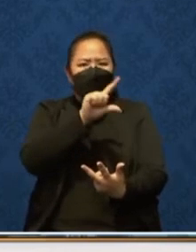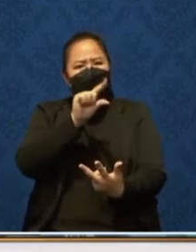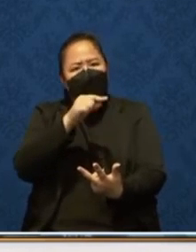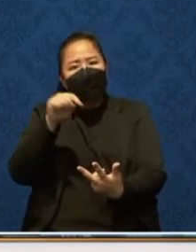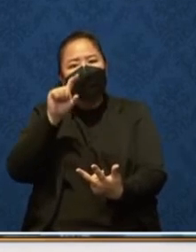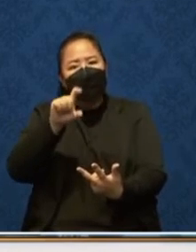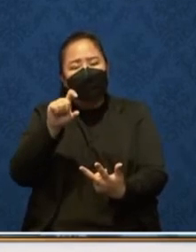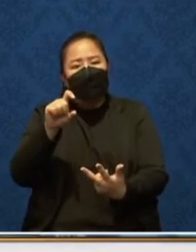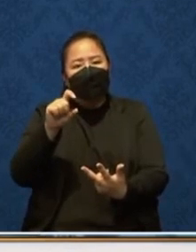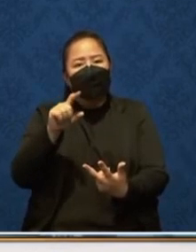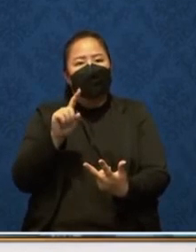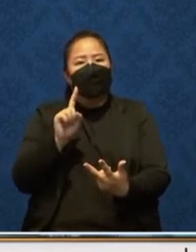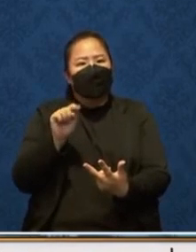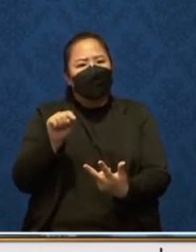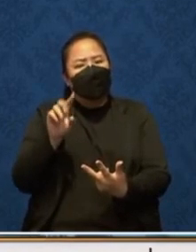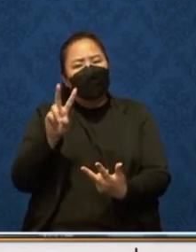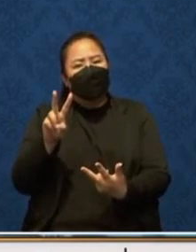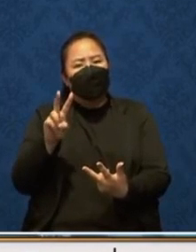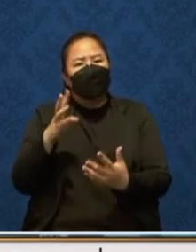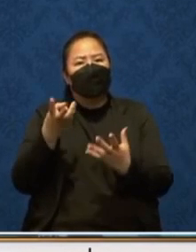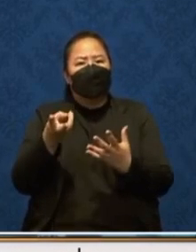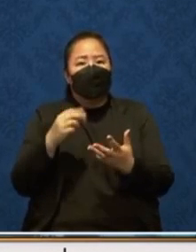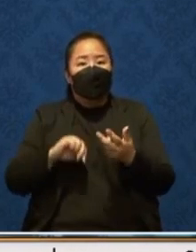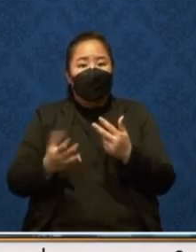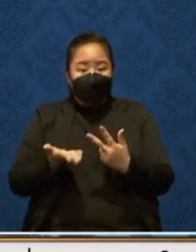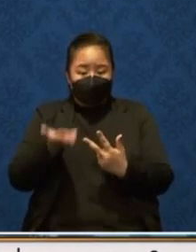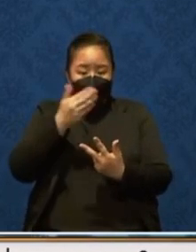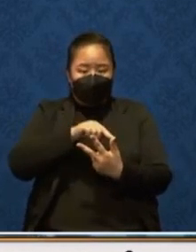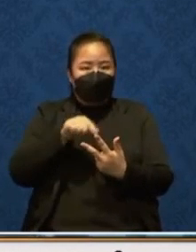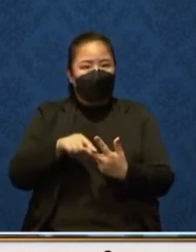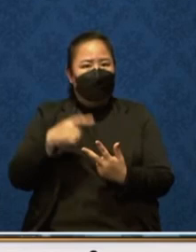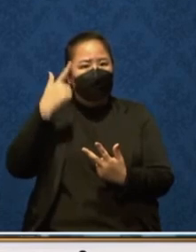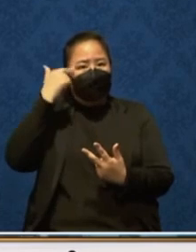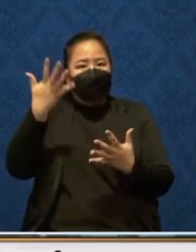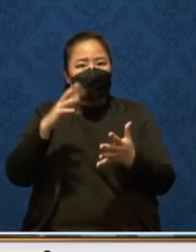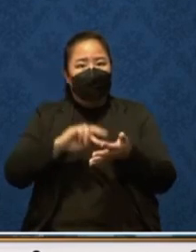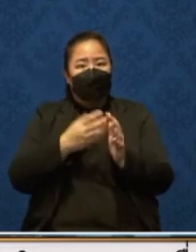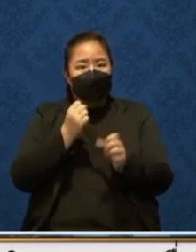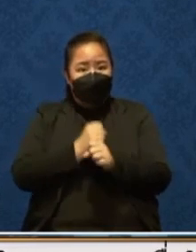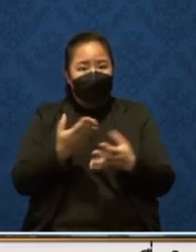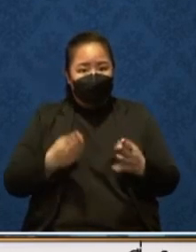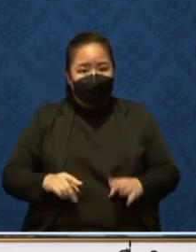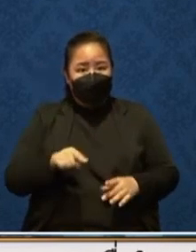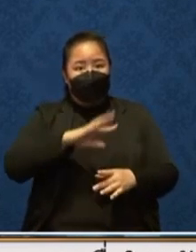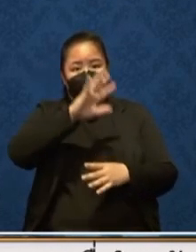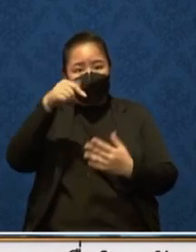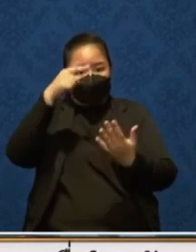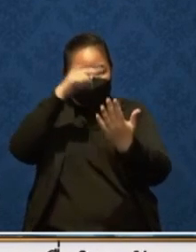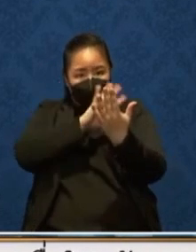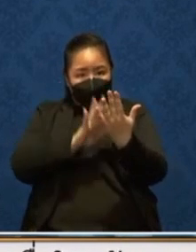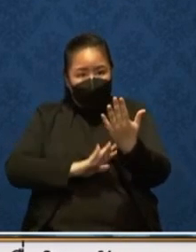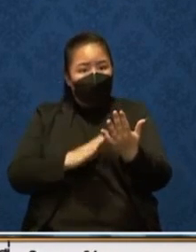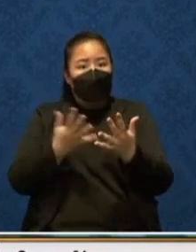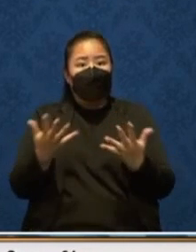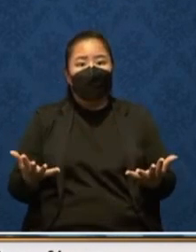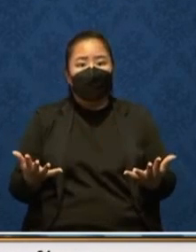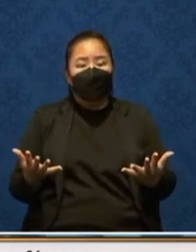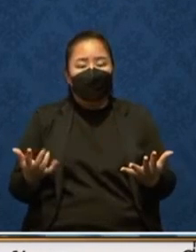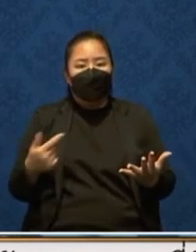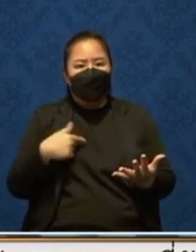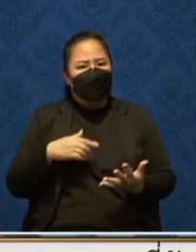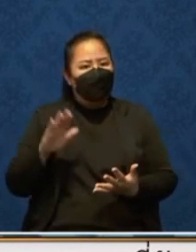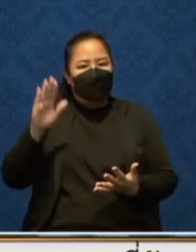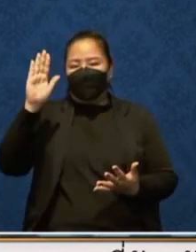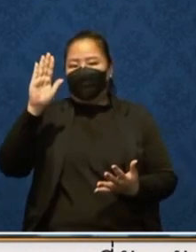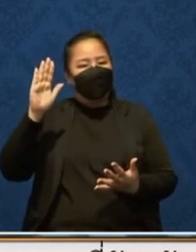มนแ่ 1.2 แต่คอร์มเพิมเป 3 เท่ามนไมฉลาดเลย แลทจะลากแบนี้ไปทั่วประเทศเก้แกผมจึงคัดค้าน